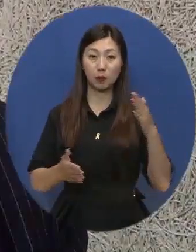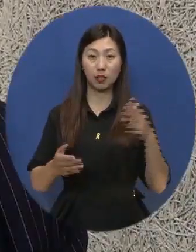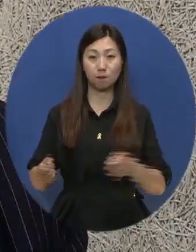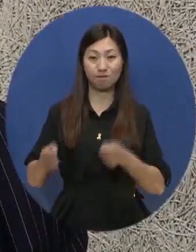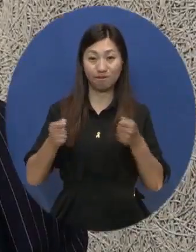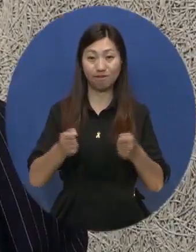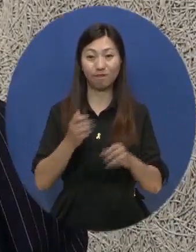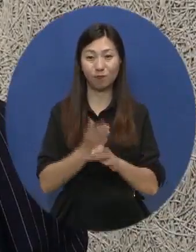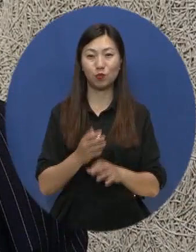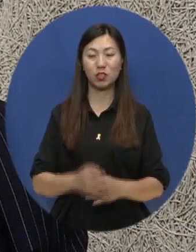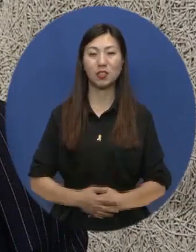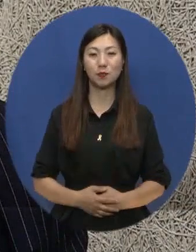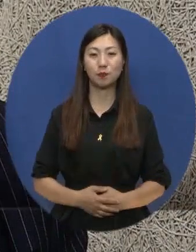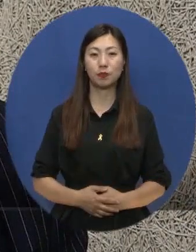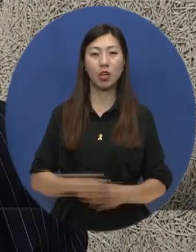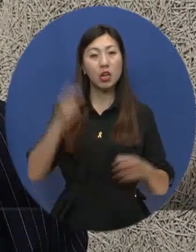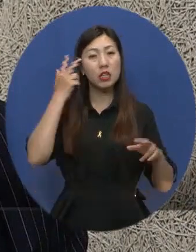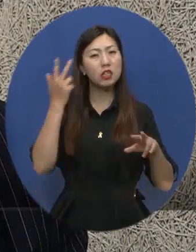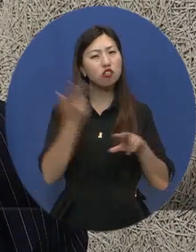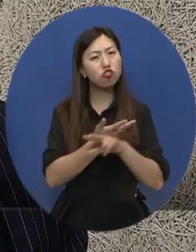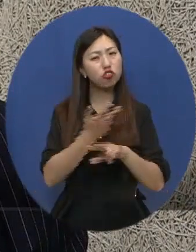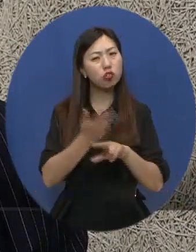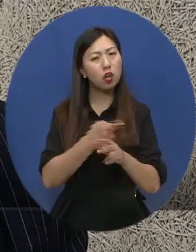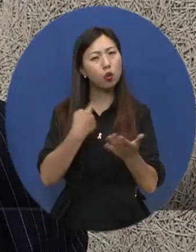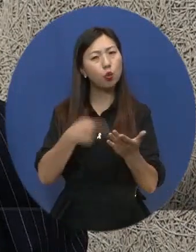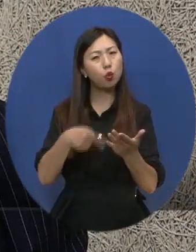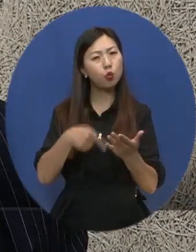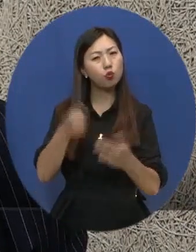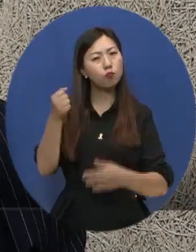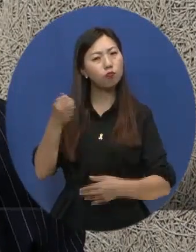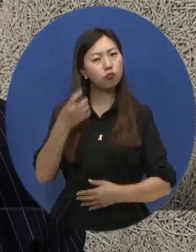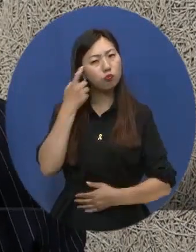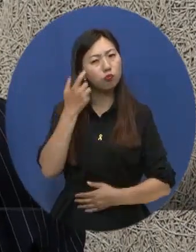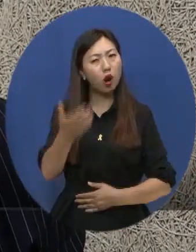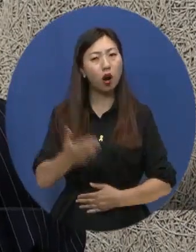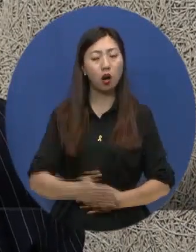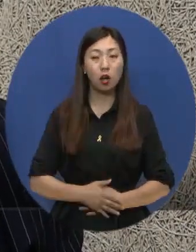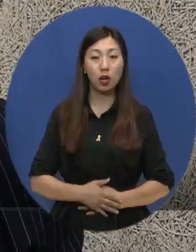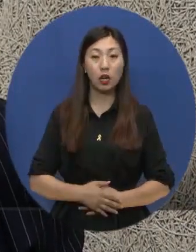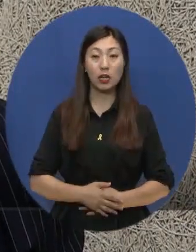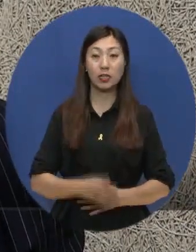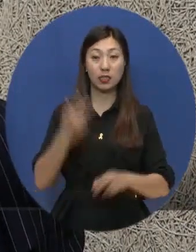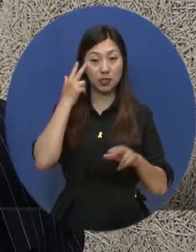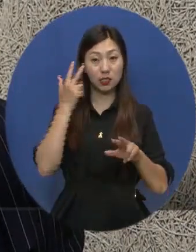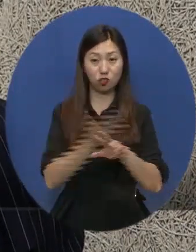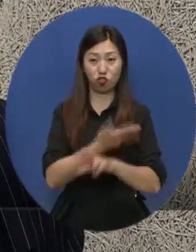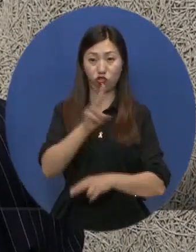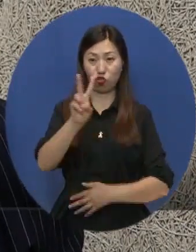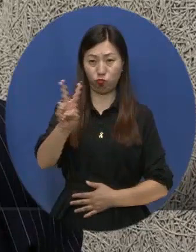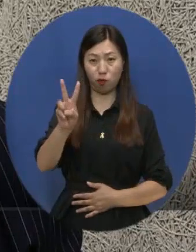오셨었지. 일주일에 수업을 그러면 몇 번 정도 하시는 건지? 두 번이죠.